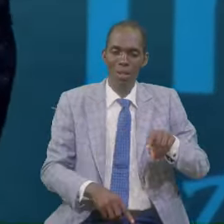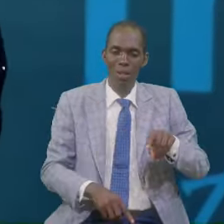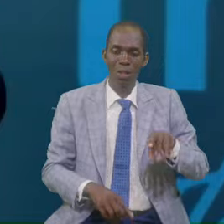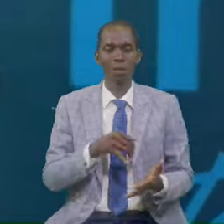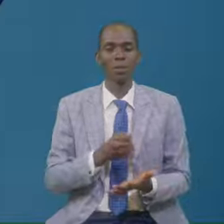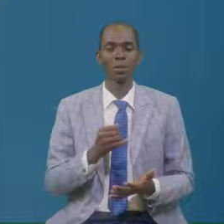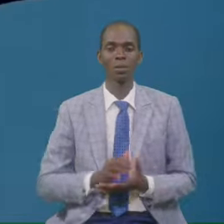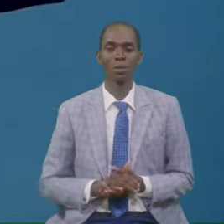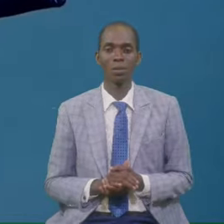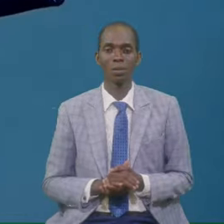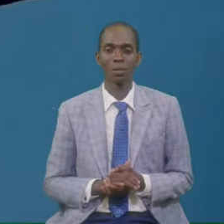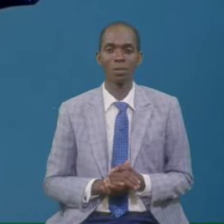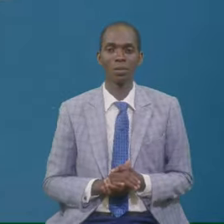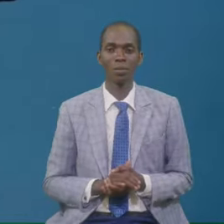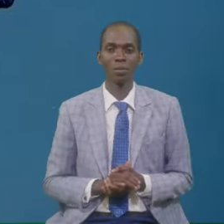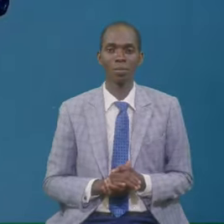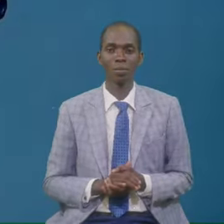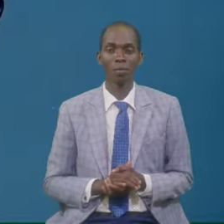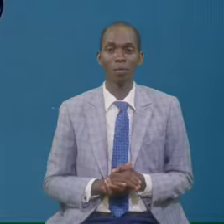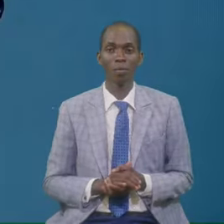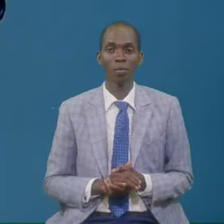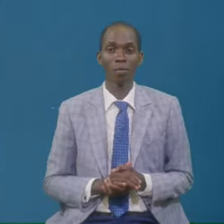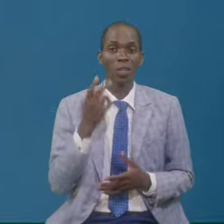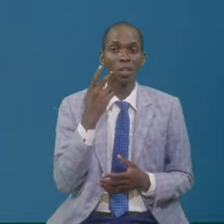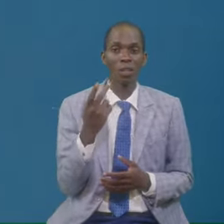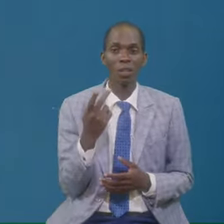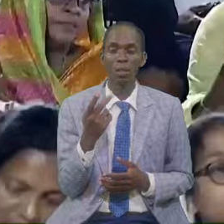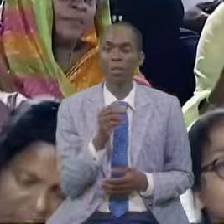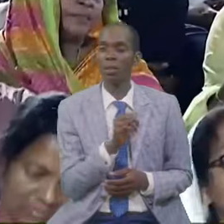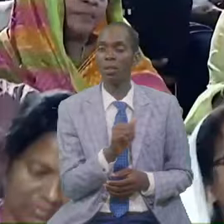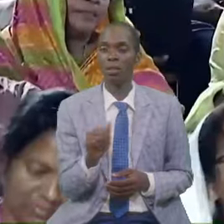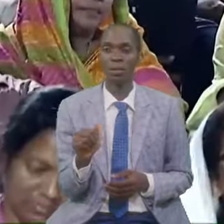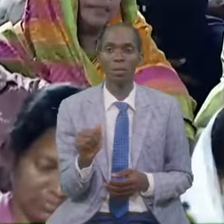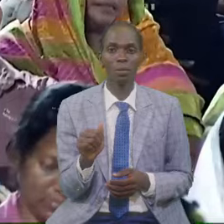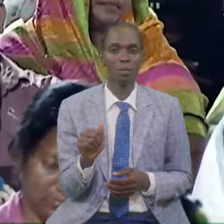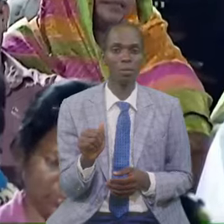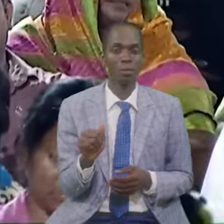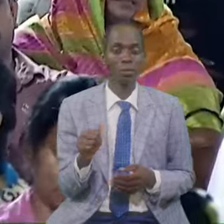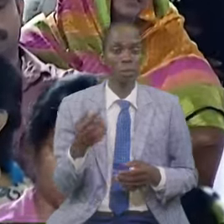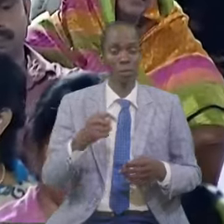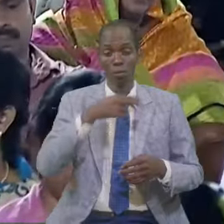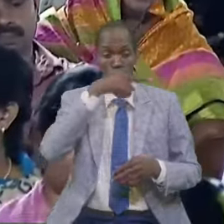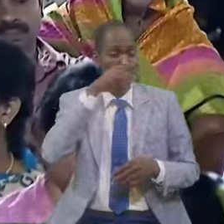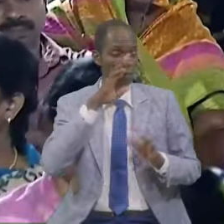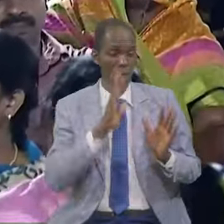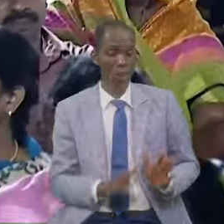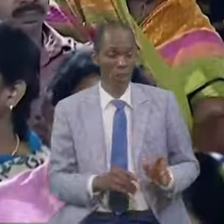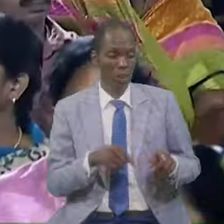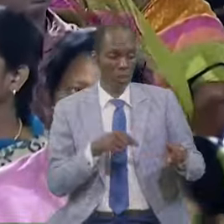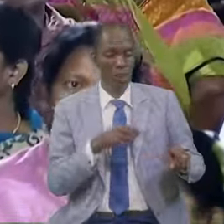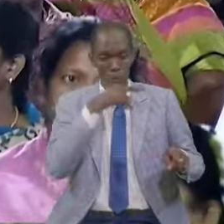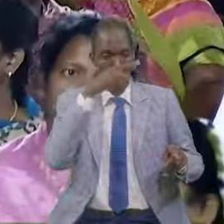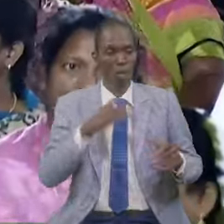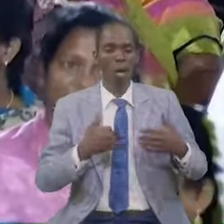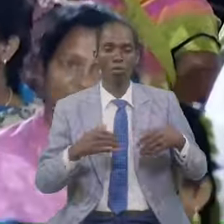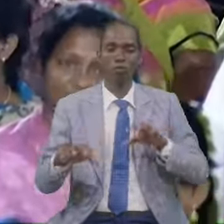చేయలేని కార్యం. లుక్ అట్ ది క్రిమినల్, ఇక్కడ నేరస్తుని చూడండి. ఇస్ కమిటెడ్ ఏ క్రైమ్, అతడు ఒక నేరం